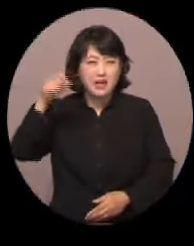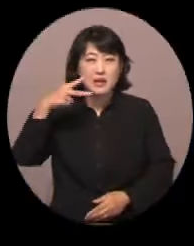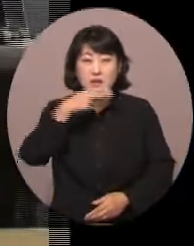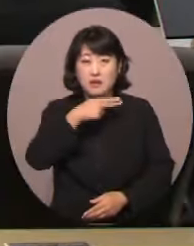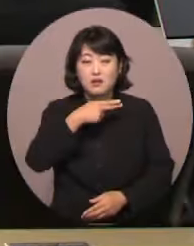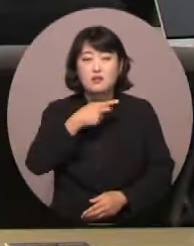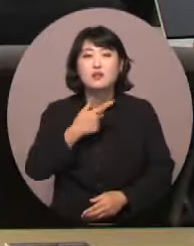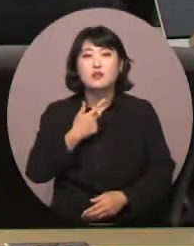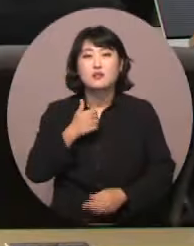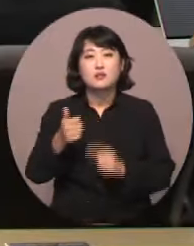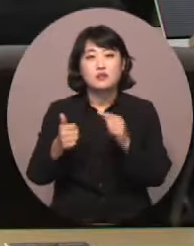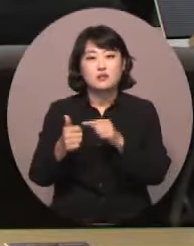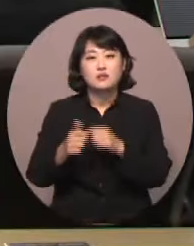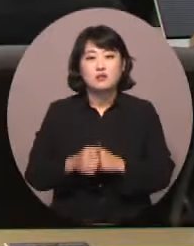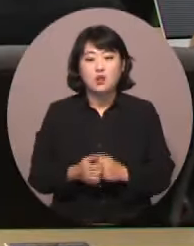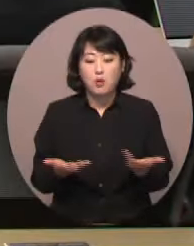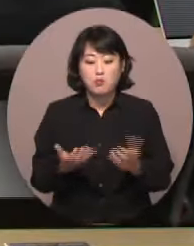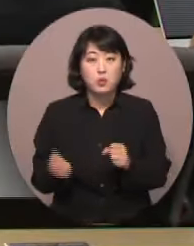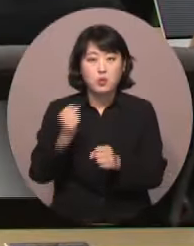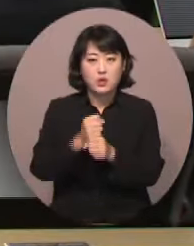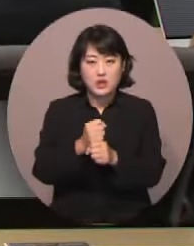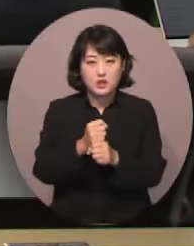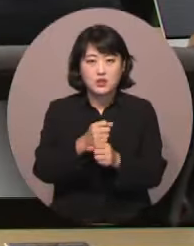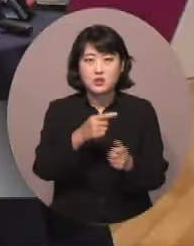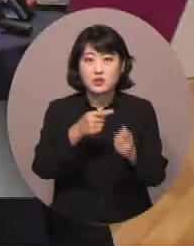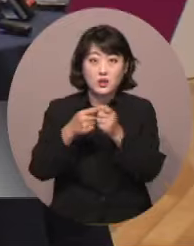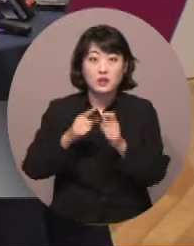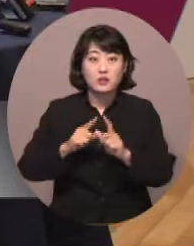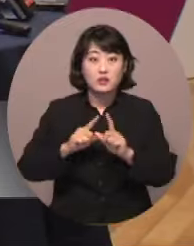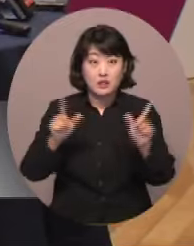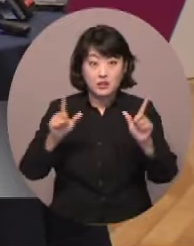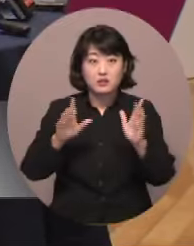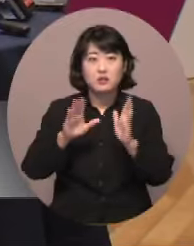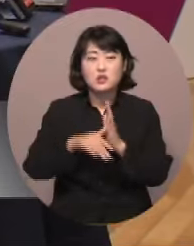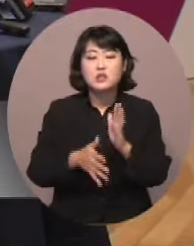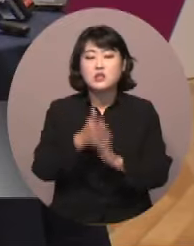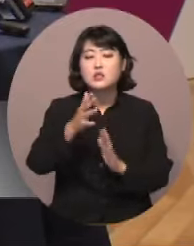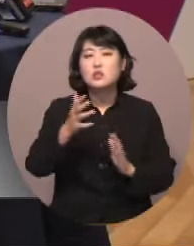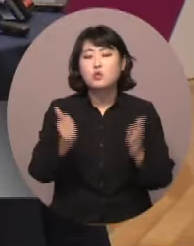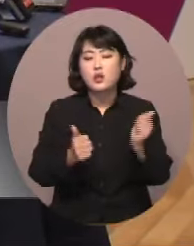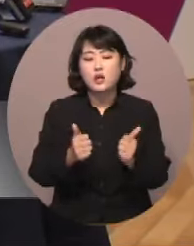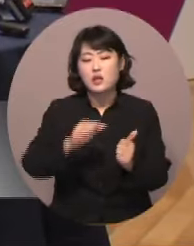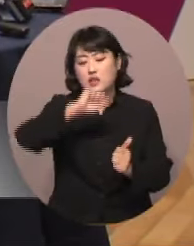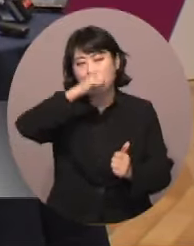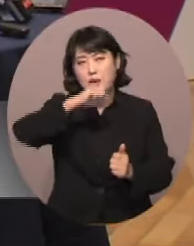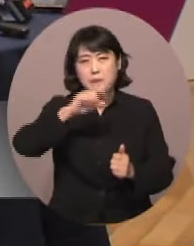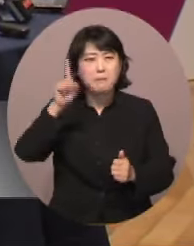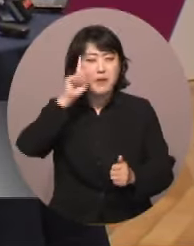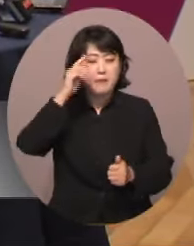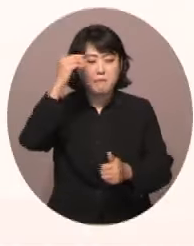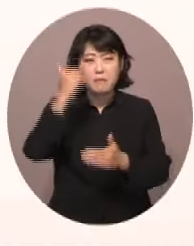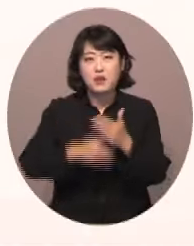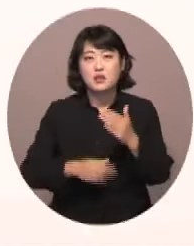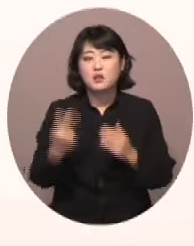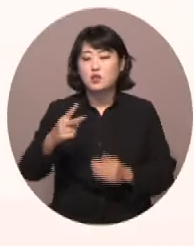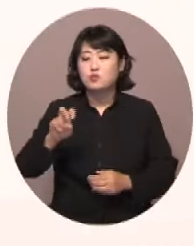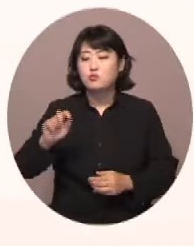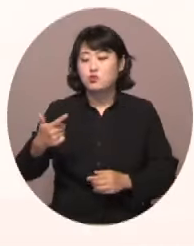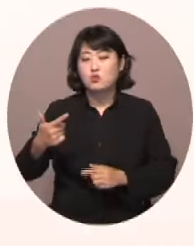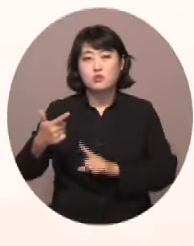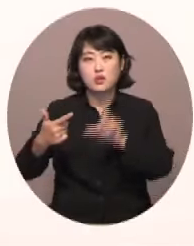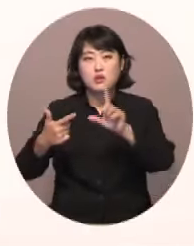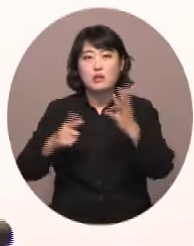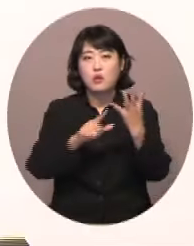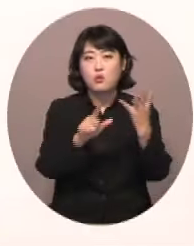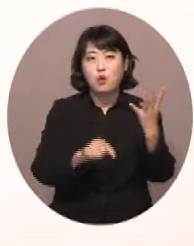장 업무 귀 첫날 기회에서 시장은 시의회의 예산 전액 감으로 2026년 4월 정원